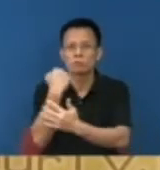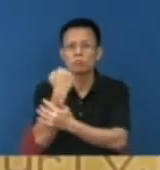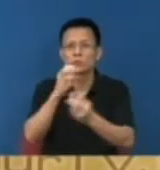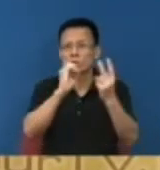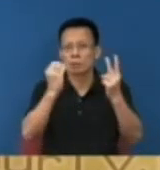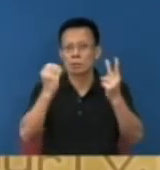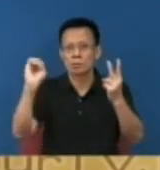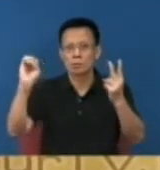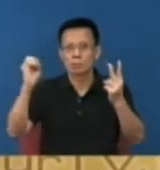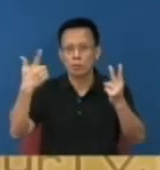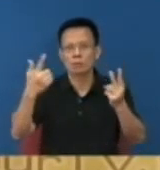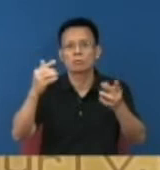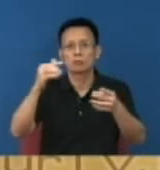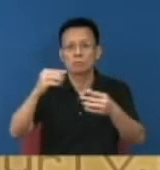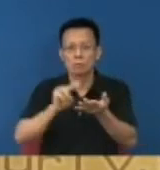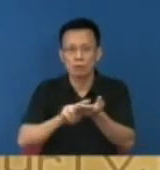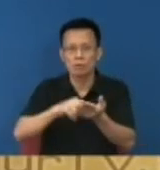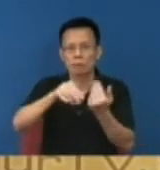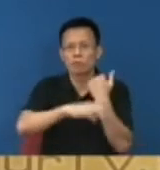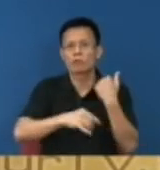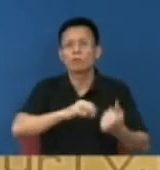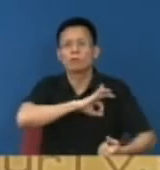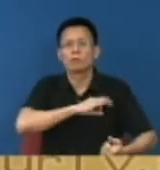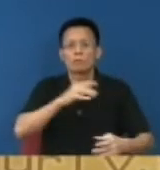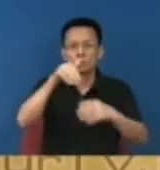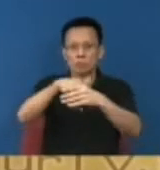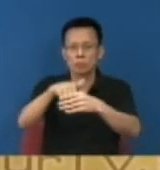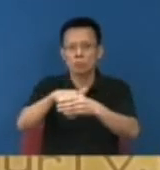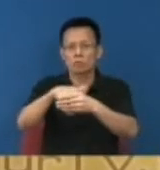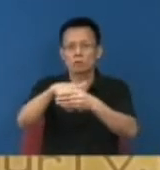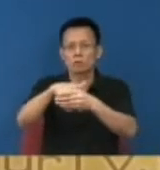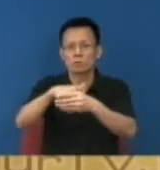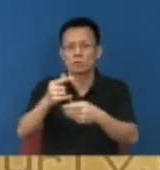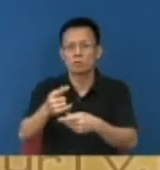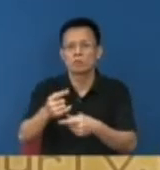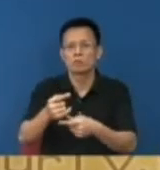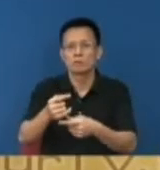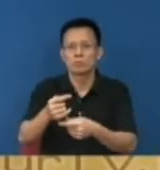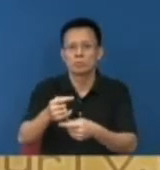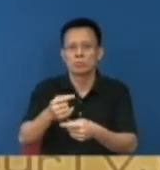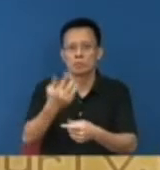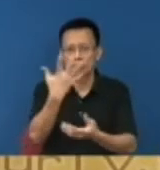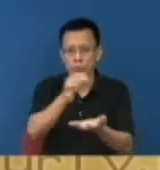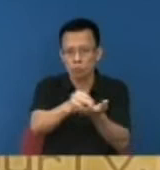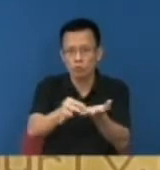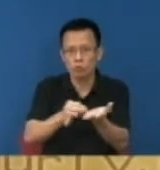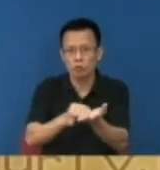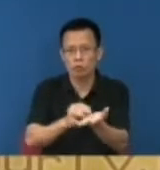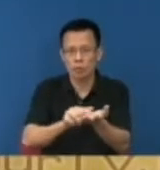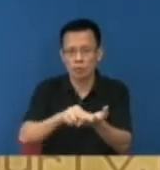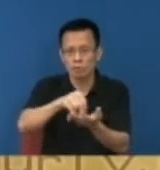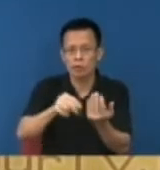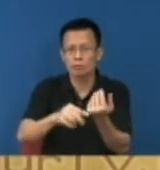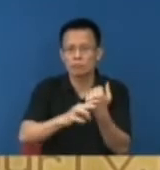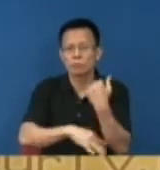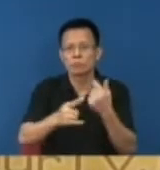的立法會選舉之後，全香港唯一舉行過一個的五區的立法會議席的補選，是有